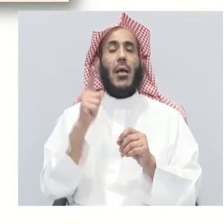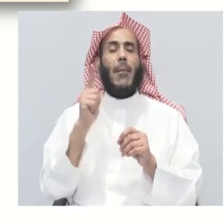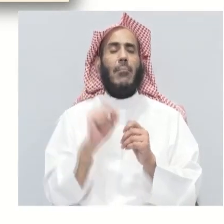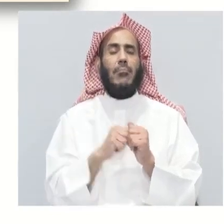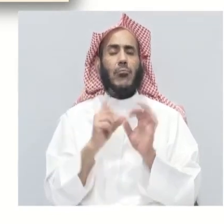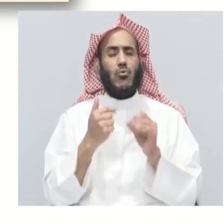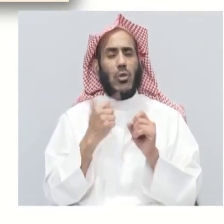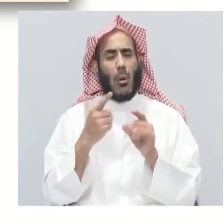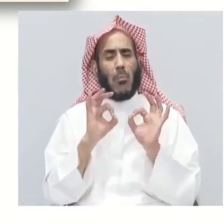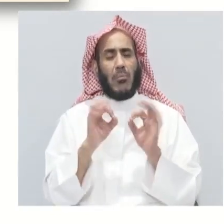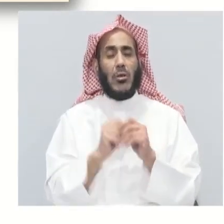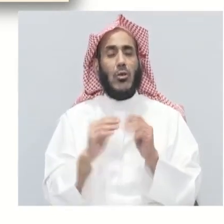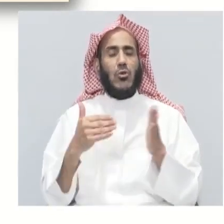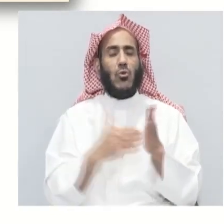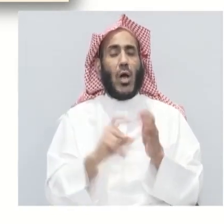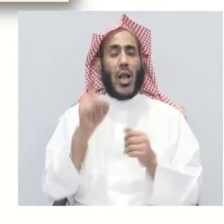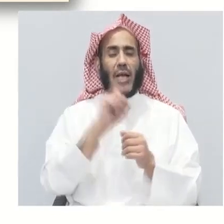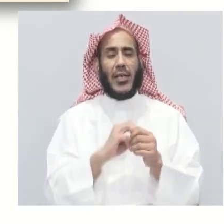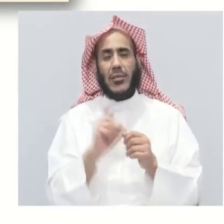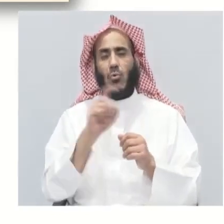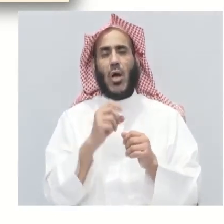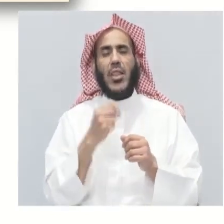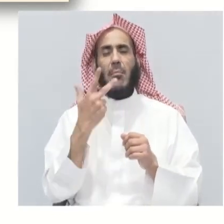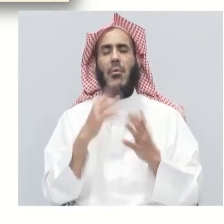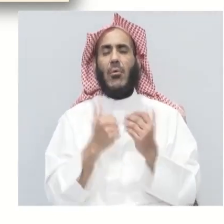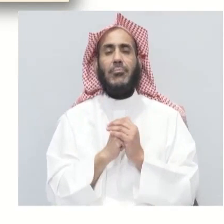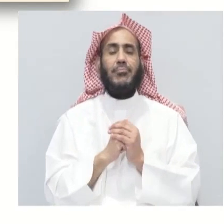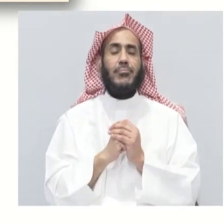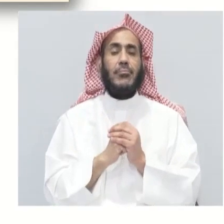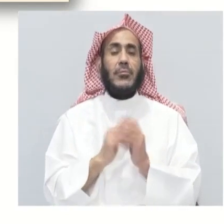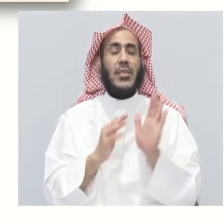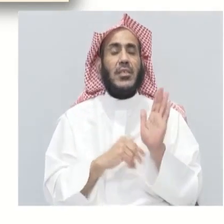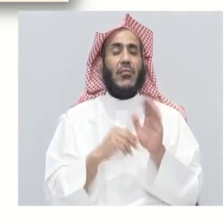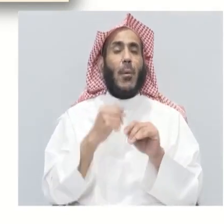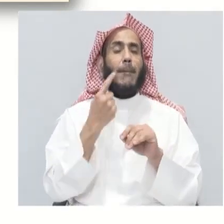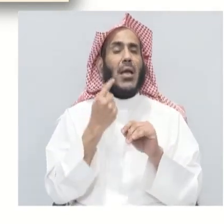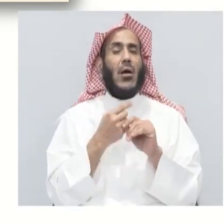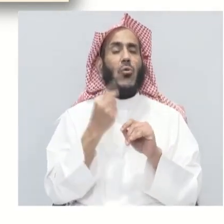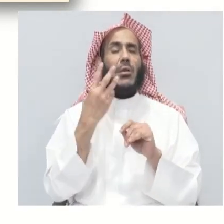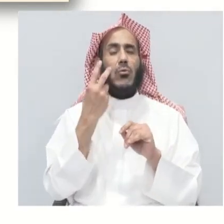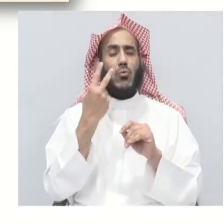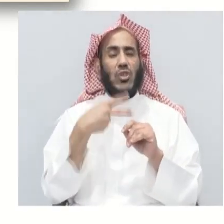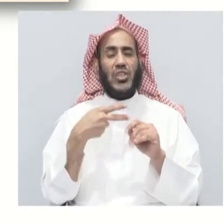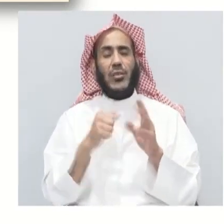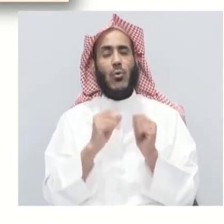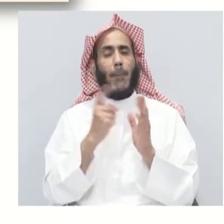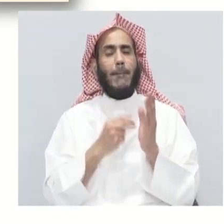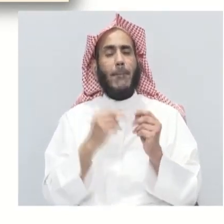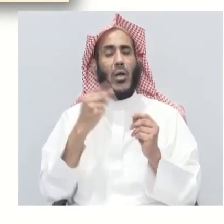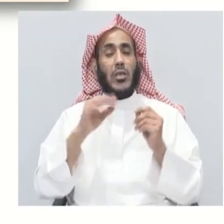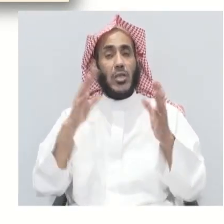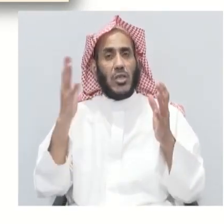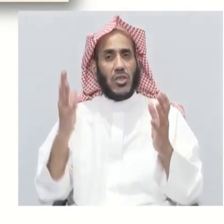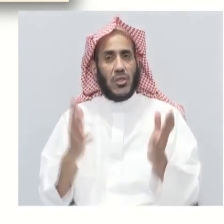سؤال اخير من الاسئله الممتده في سؤال ثمانيه اقرا معي ماذا يقول في صفحه 128 ارسم مخطط الجسم